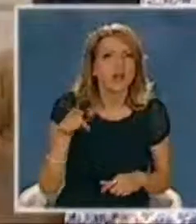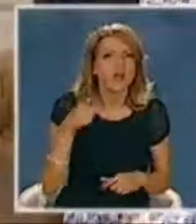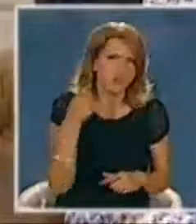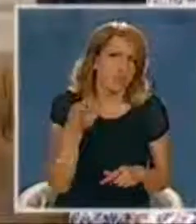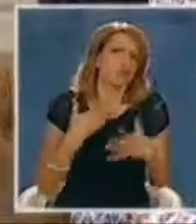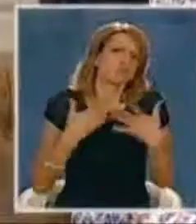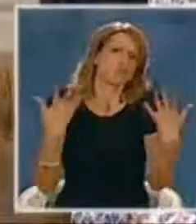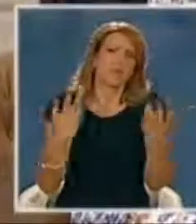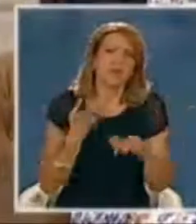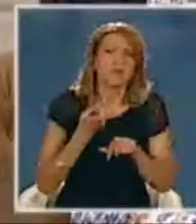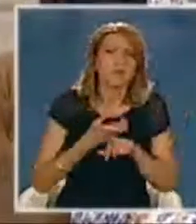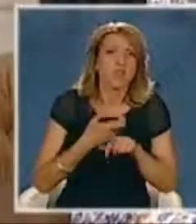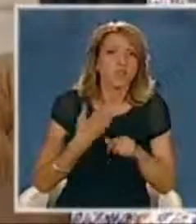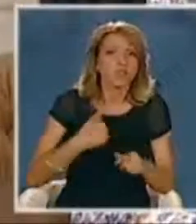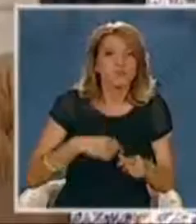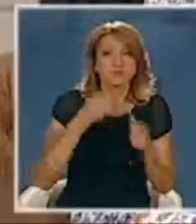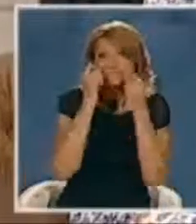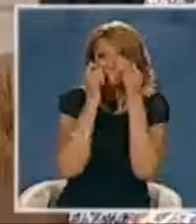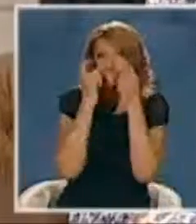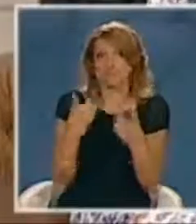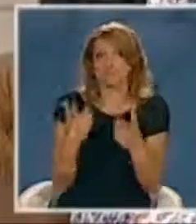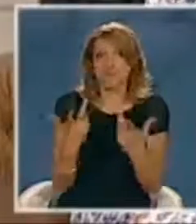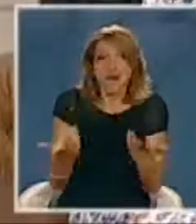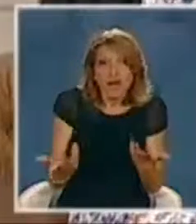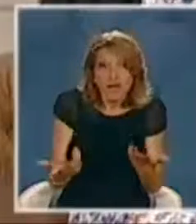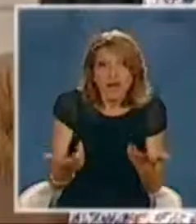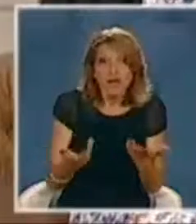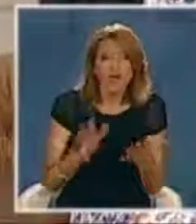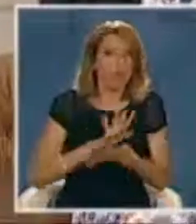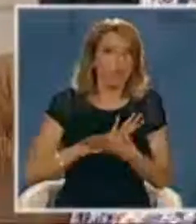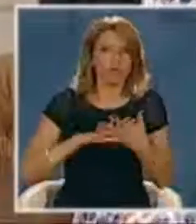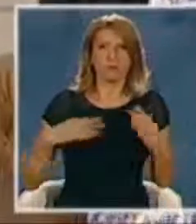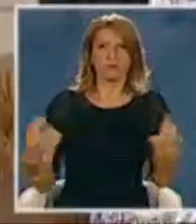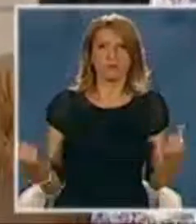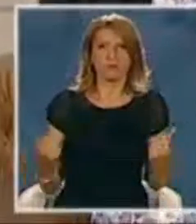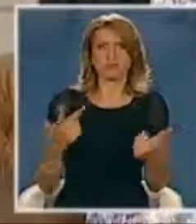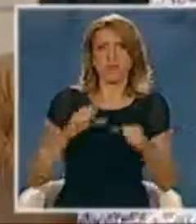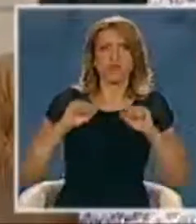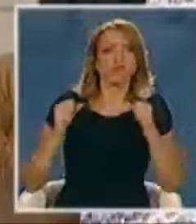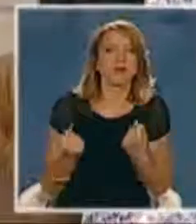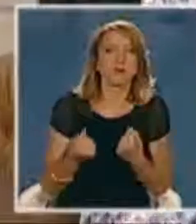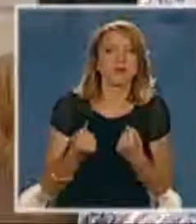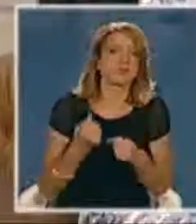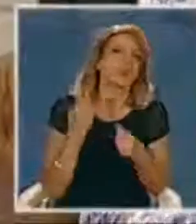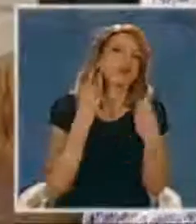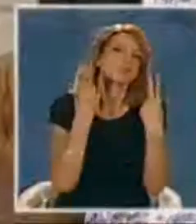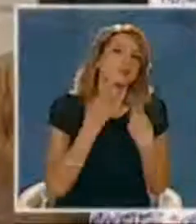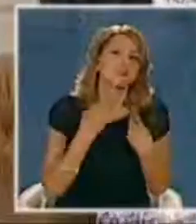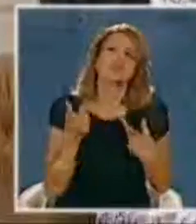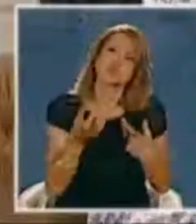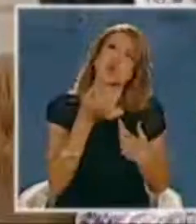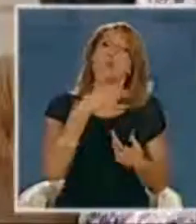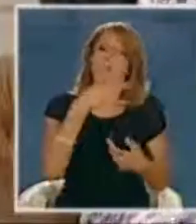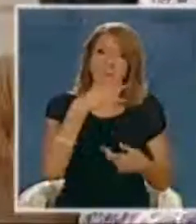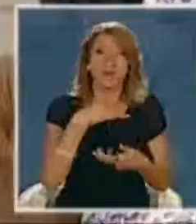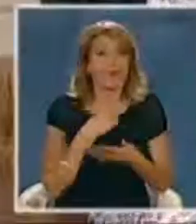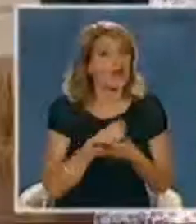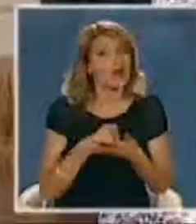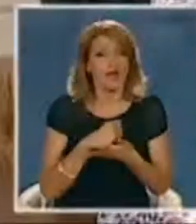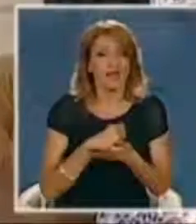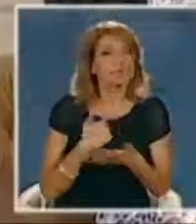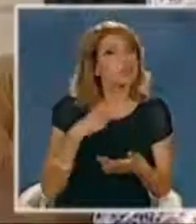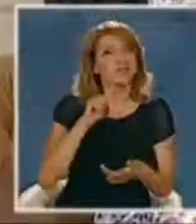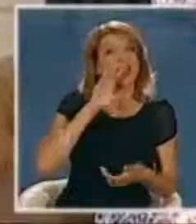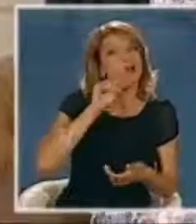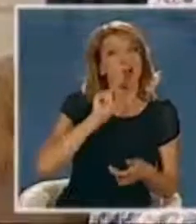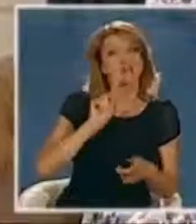светил безспорно. Да, се чудят как това момче се оправя толкова бързо. Естествено, той си е пил някакви лекарства. Аз надричам медицината по някакъв